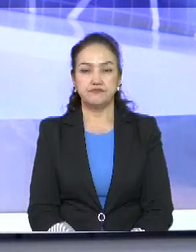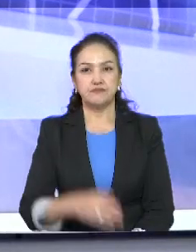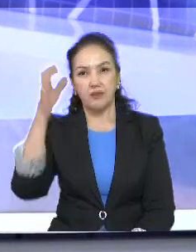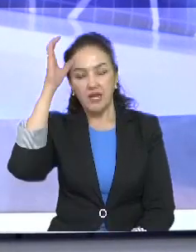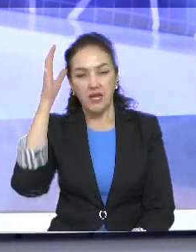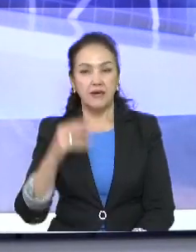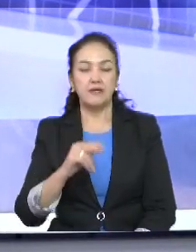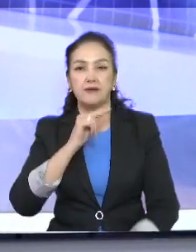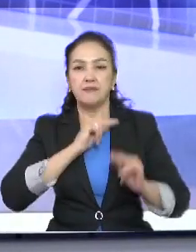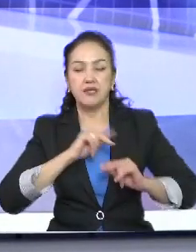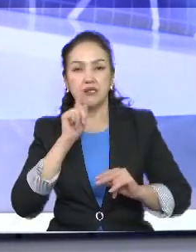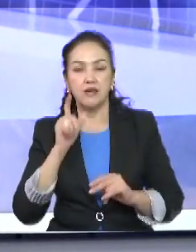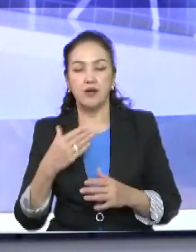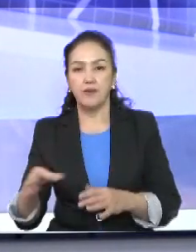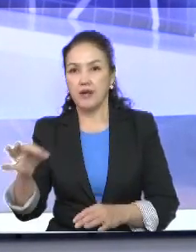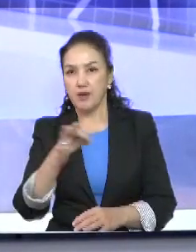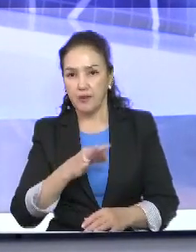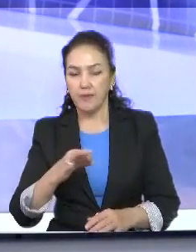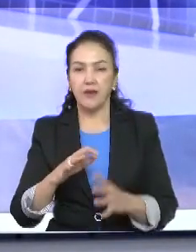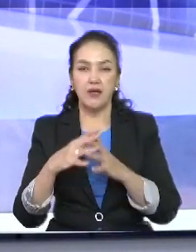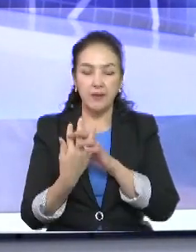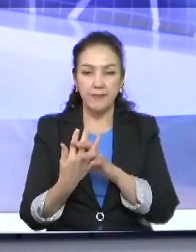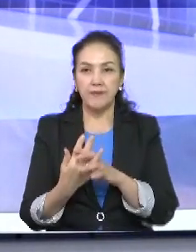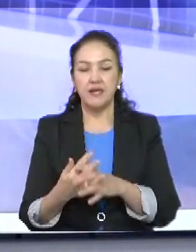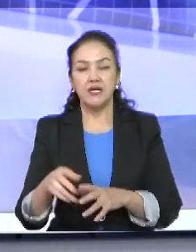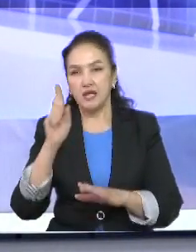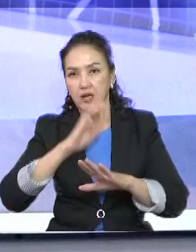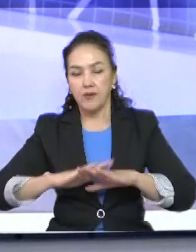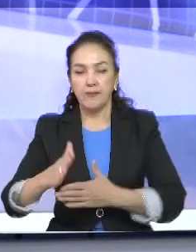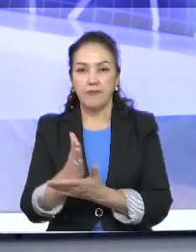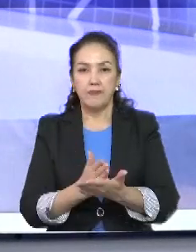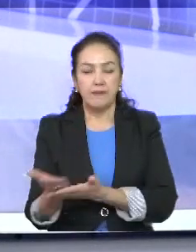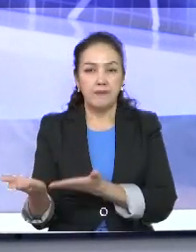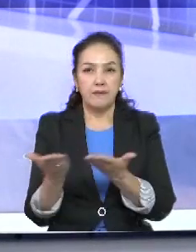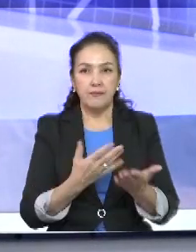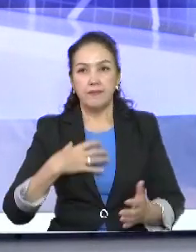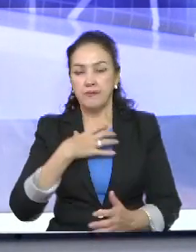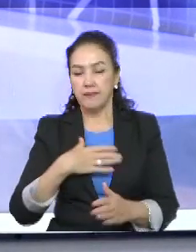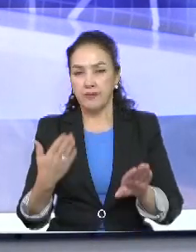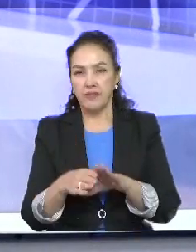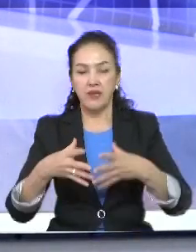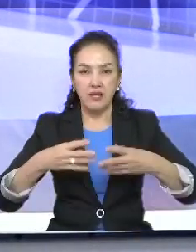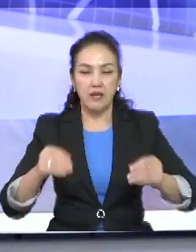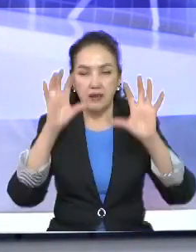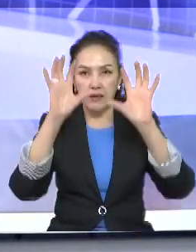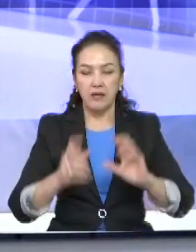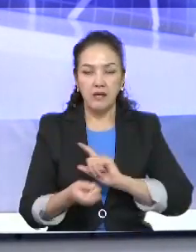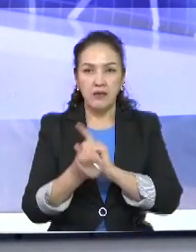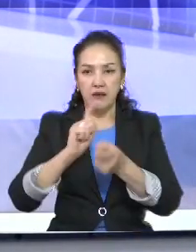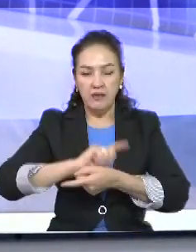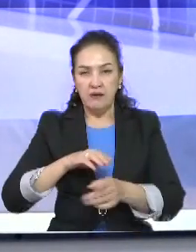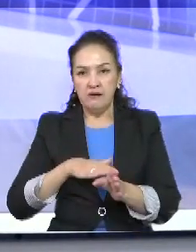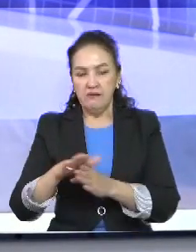Білімді әрі еңбекқор жастарды аудандық әсіресе ауылдық деңгейдегі мемлекеттік қызметке тарту маңызды. Биыл көктемде заңға өзгертулер